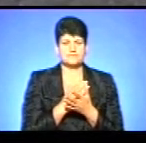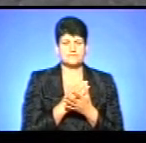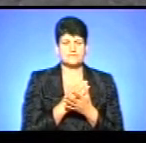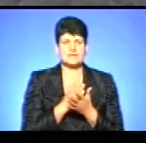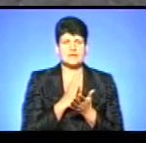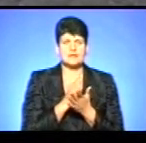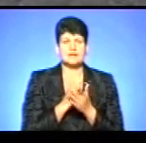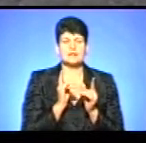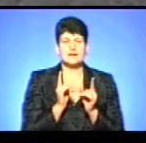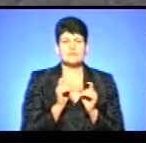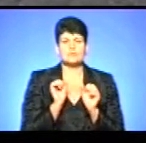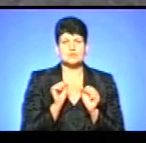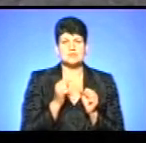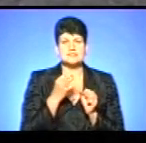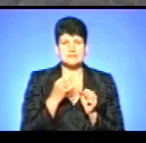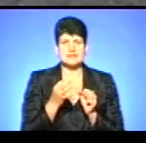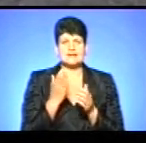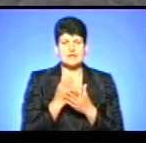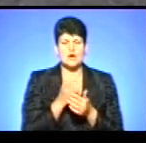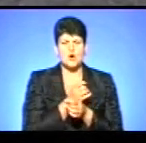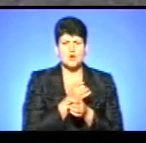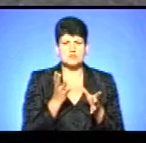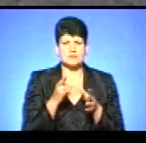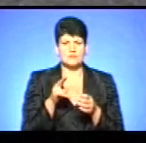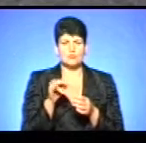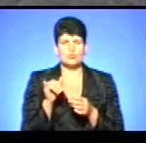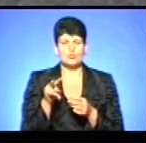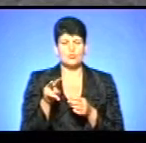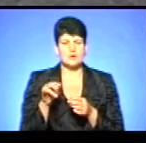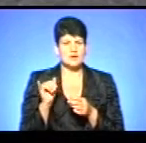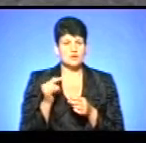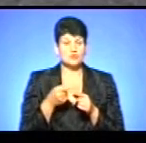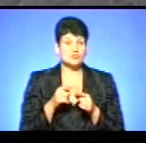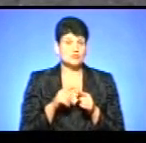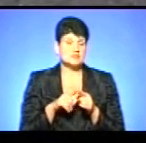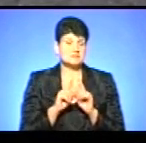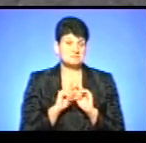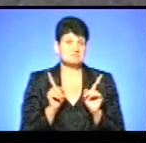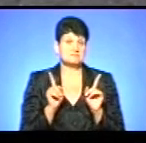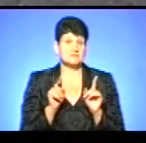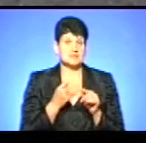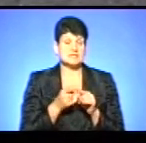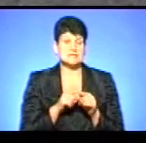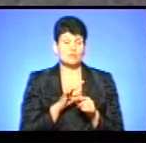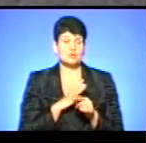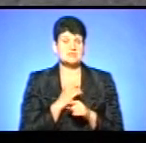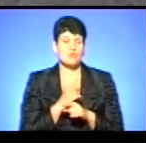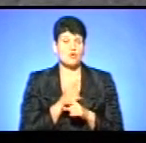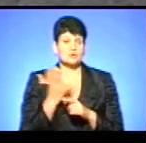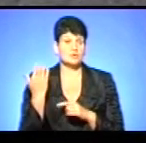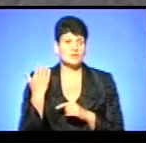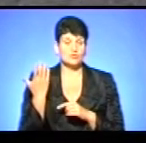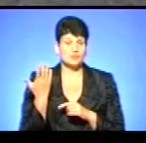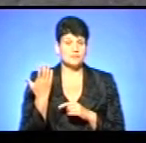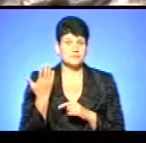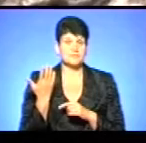є навіть, можу сказати, що є розривні кулі, що не характерно, і в принципі міжнародні конвенції були заборонені, вони для використання, а тим більше для